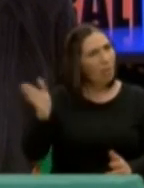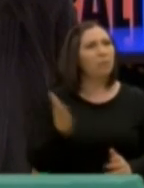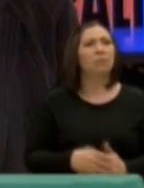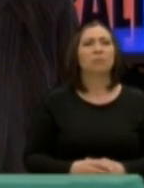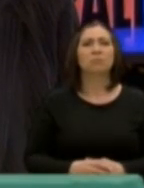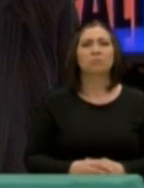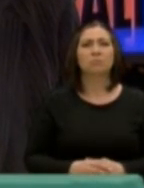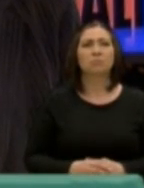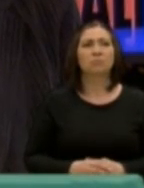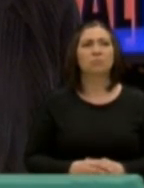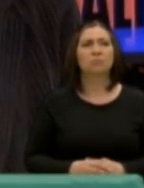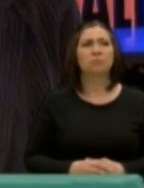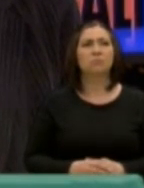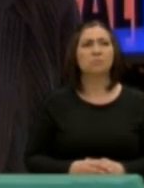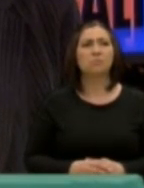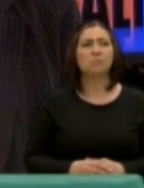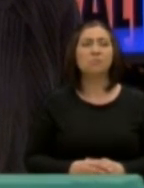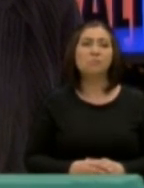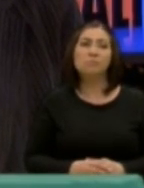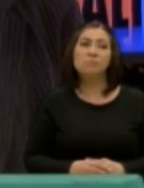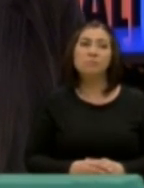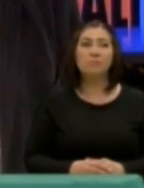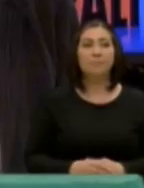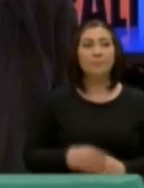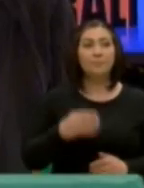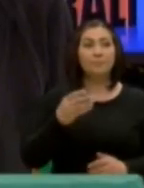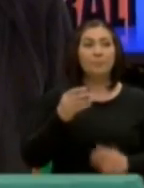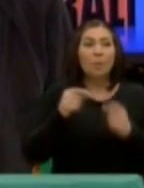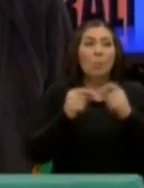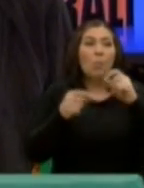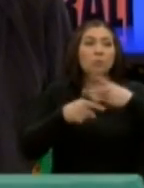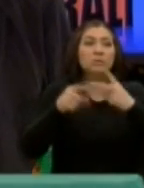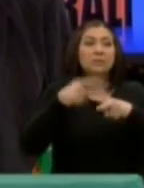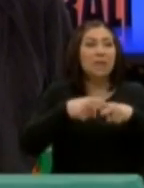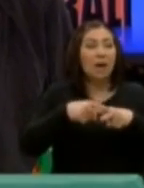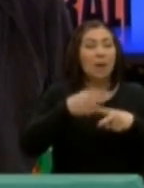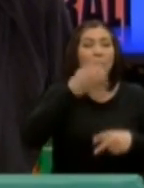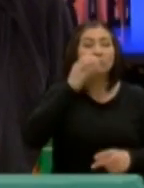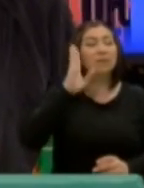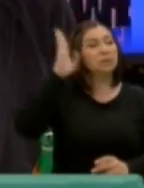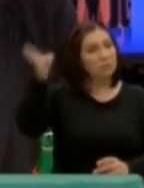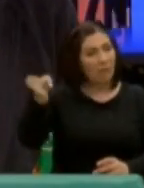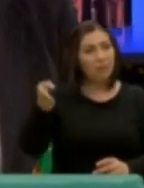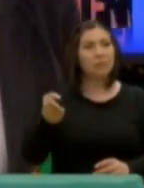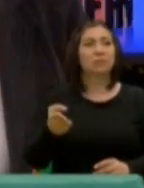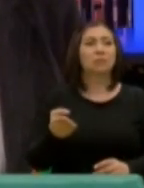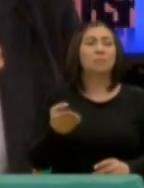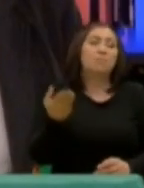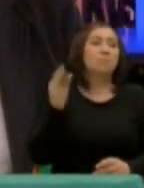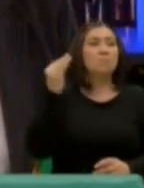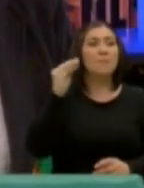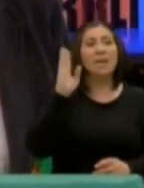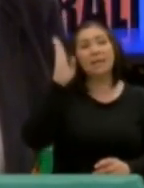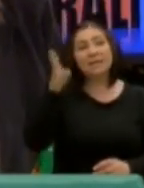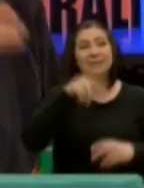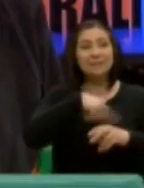Umarım, evet. Yani boza içmeye de gider. ne bileyim yani işte bebeğe